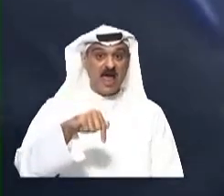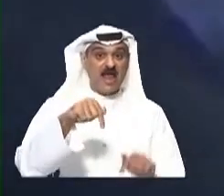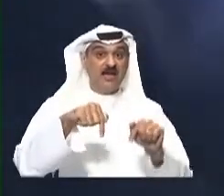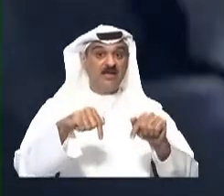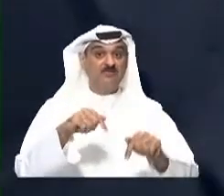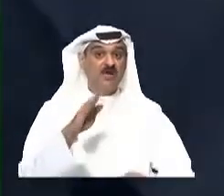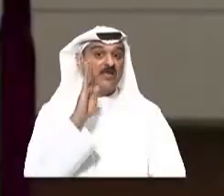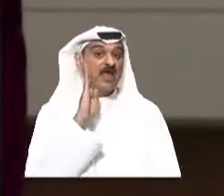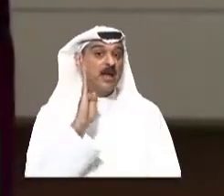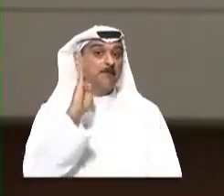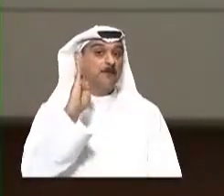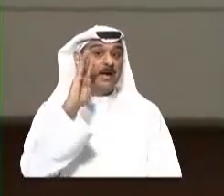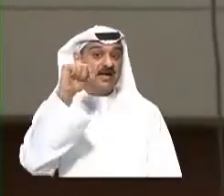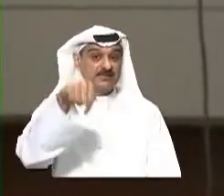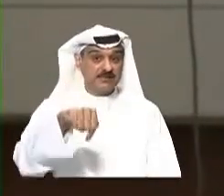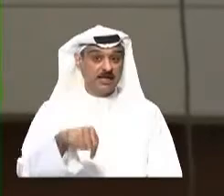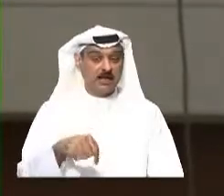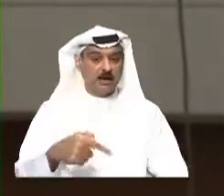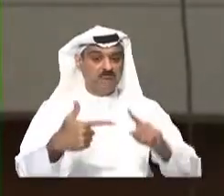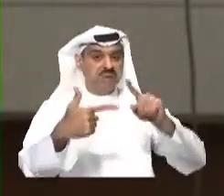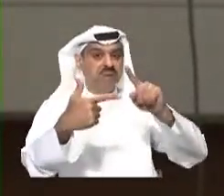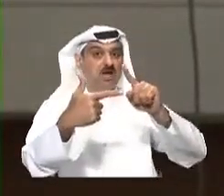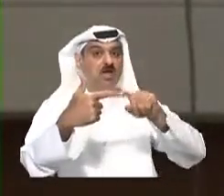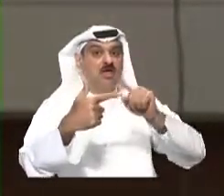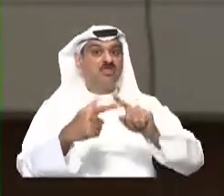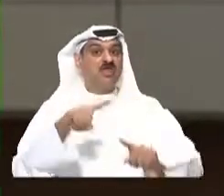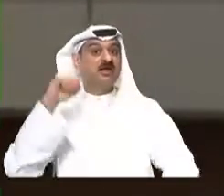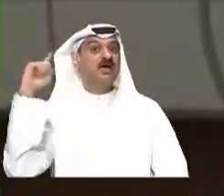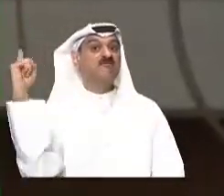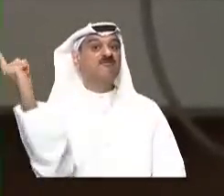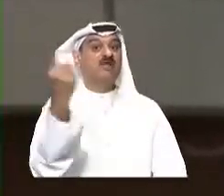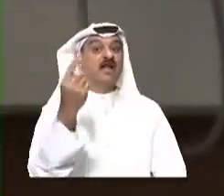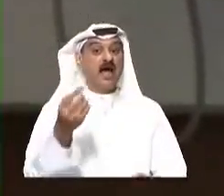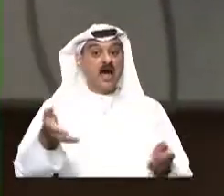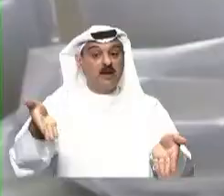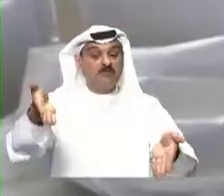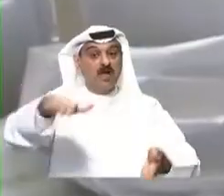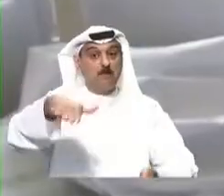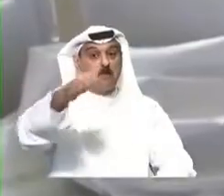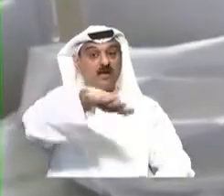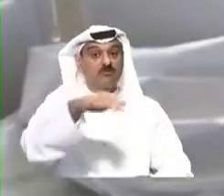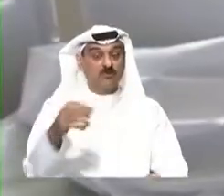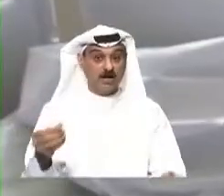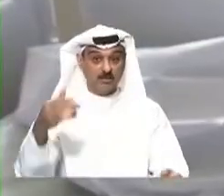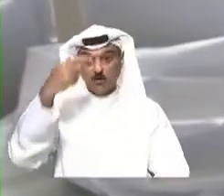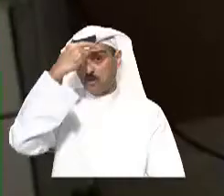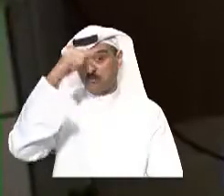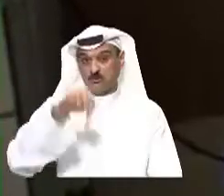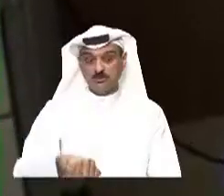في المرتبة الثانية عالميا من ناحية الإصابات والوفيات بكورونا قفزة